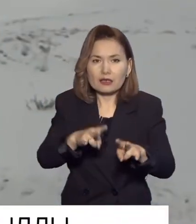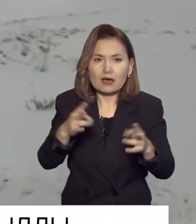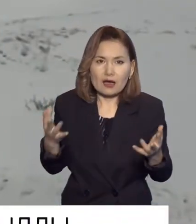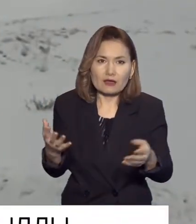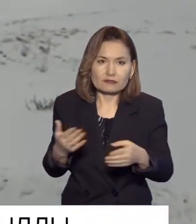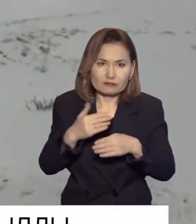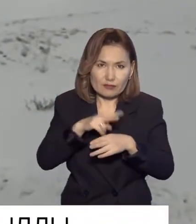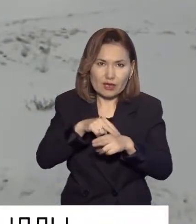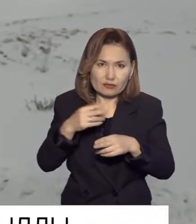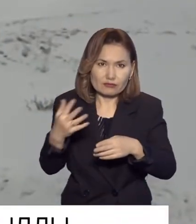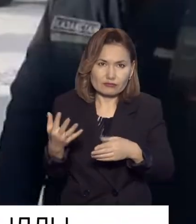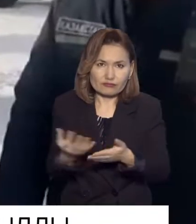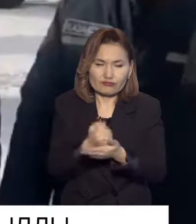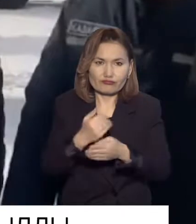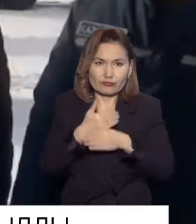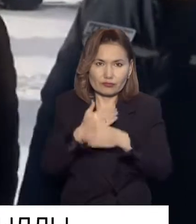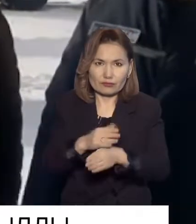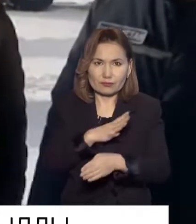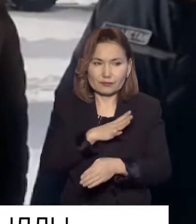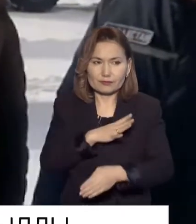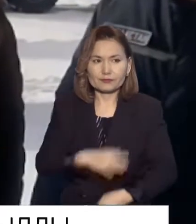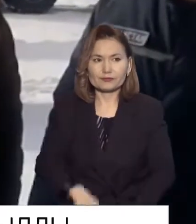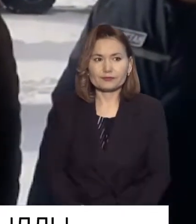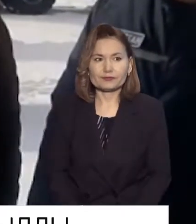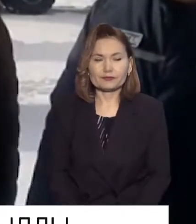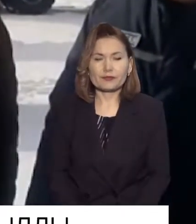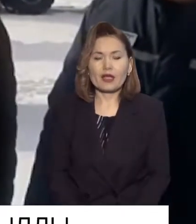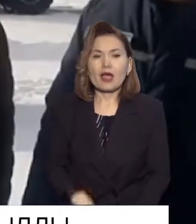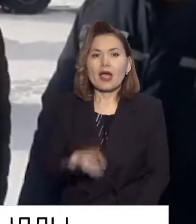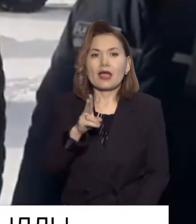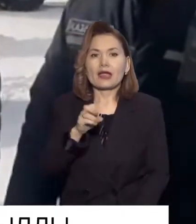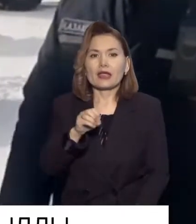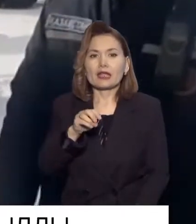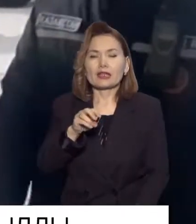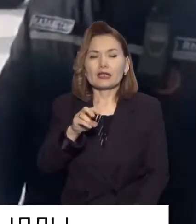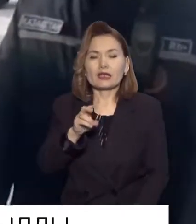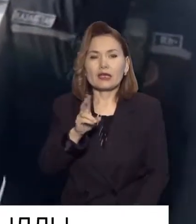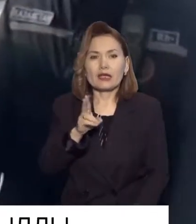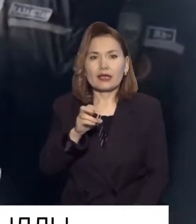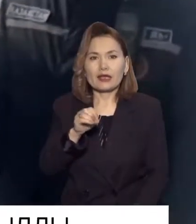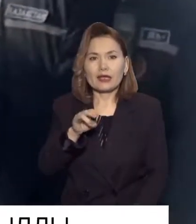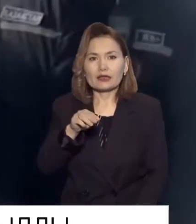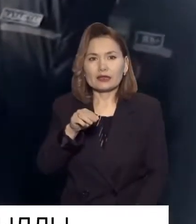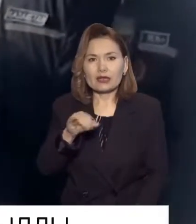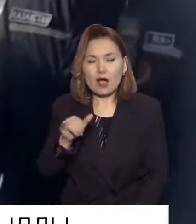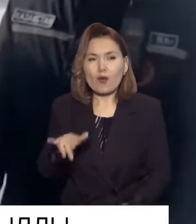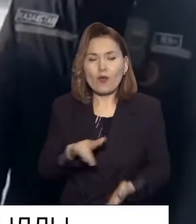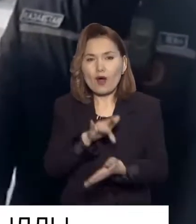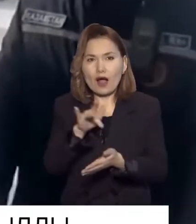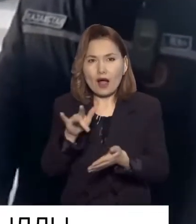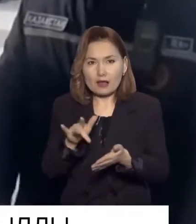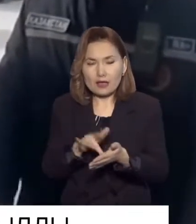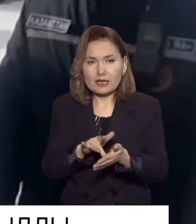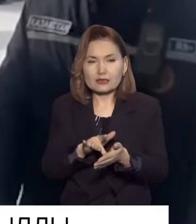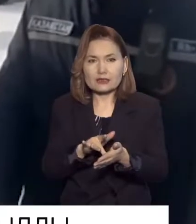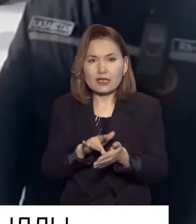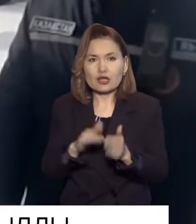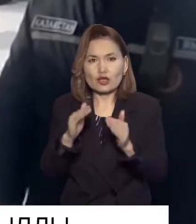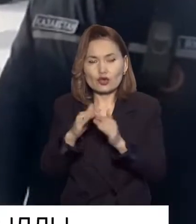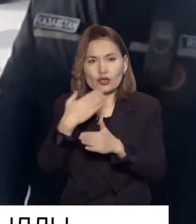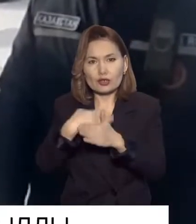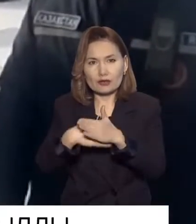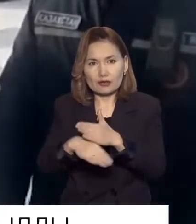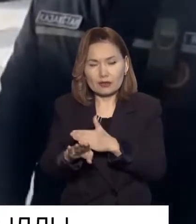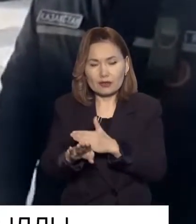аман. Үстердің кезінде Кентаудан Егізқараға шығып еді. Майдан